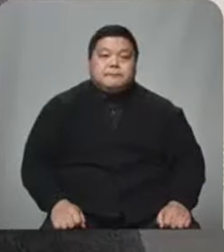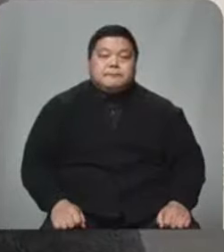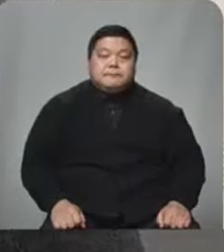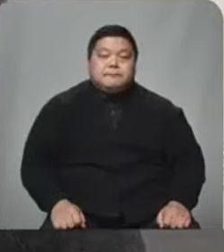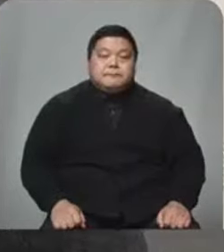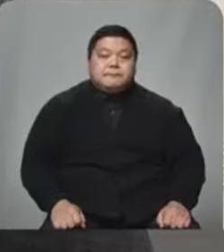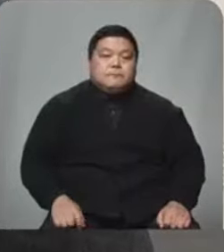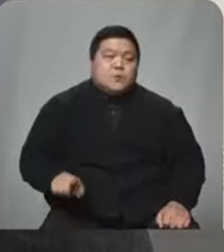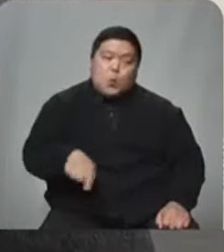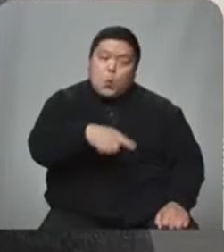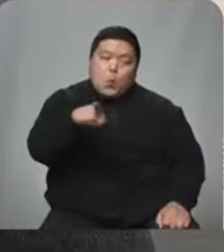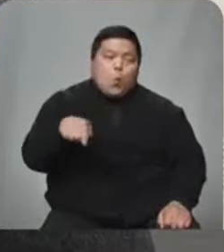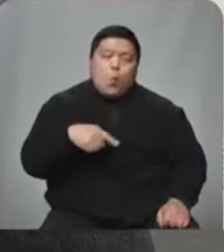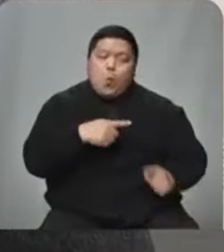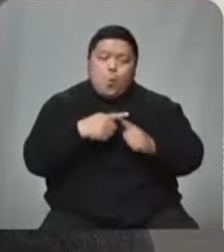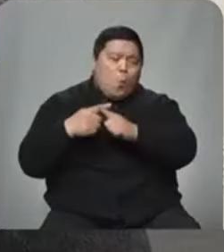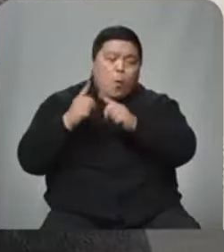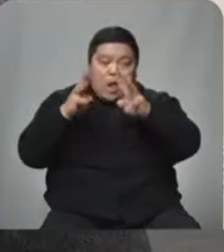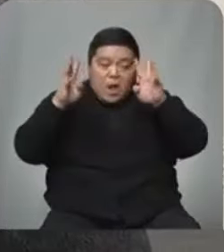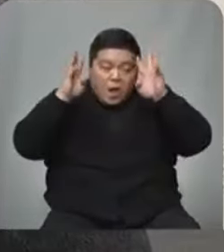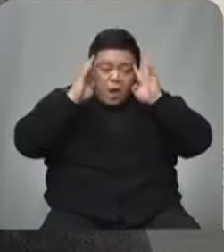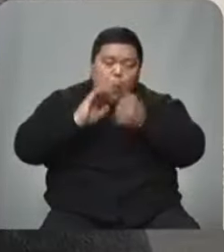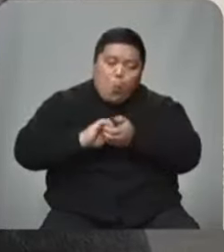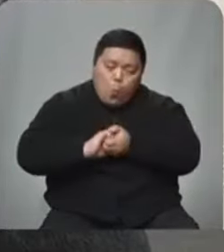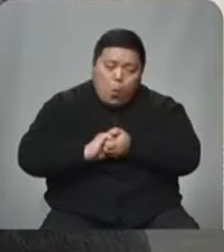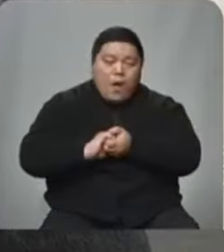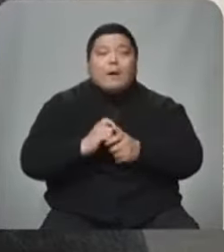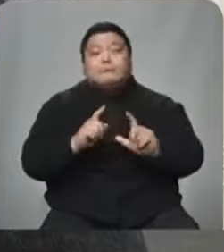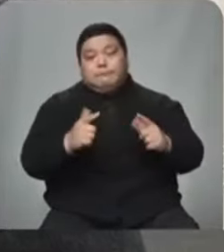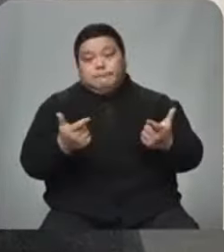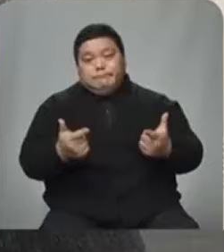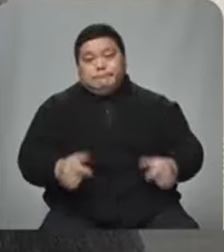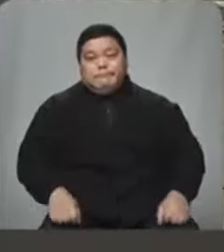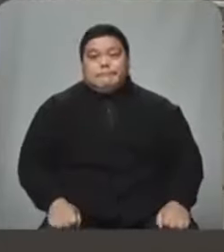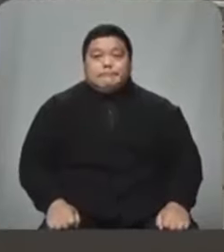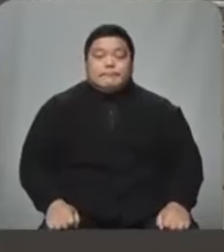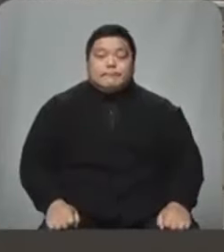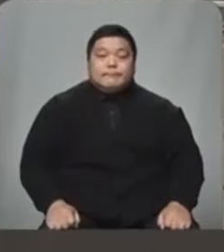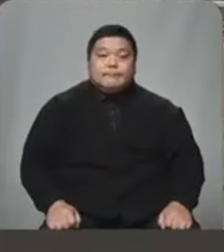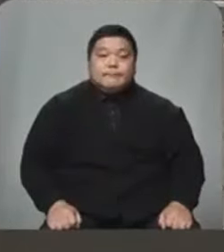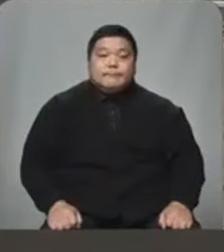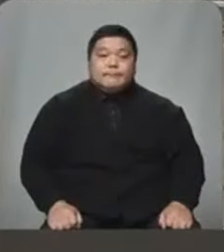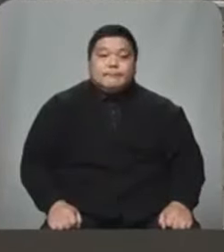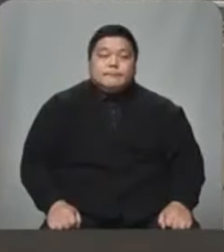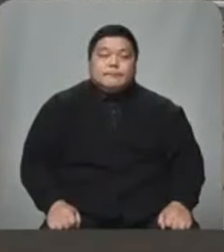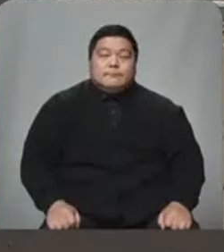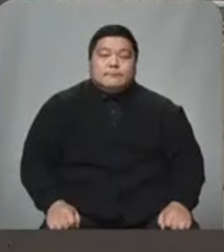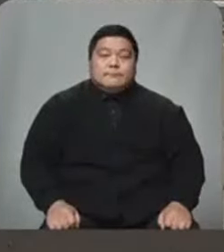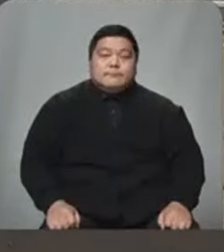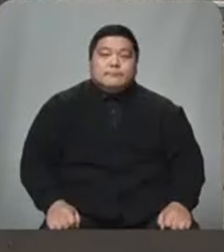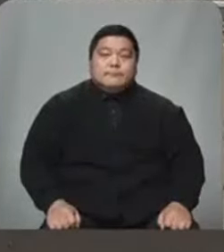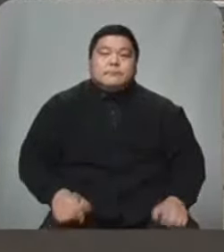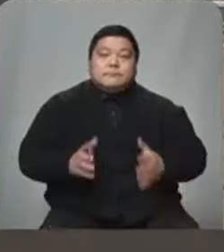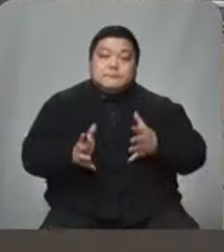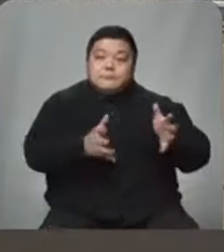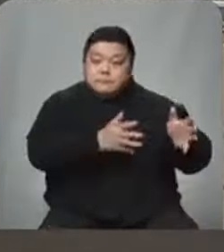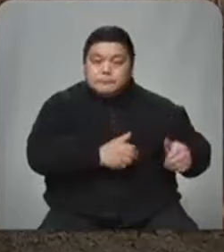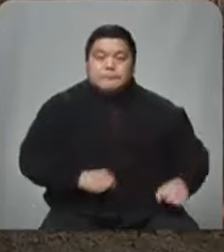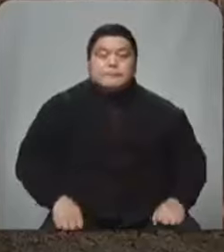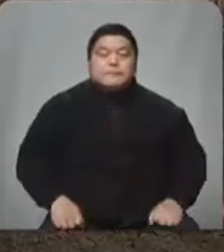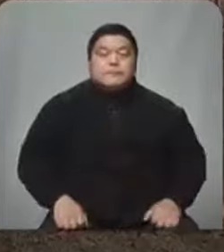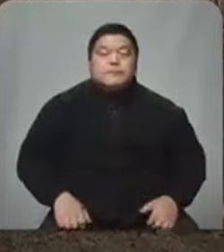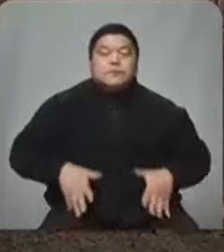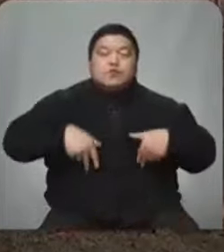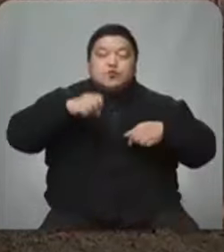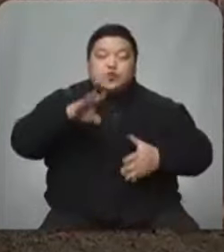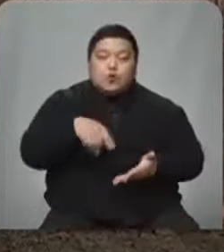생각도 꼭 뭐 반드시 4년제를 가야 한다는 그런 원칙은 없습니다 반면 도일 국립대 대상으로 함께